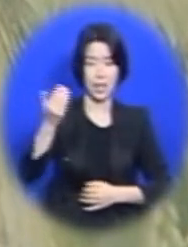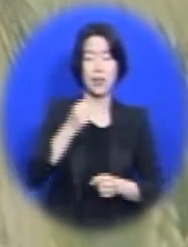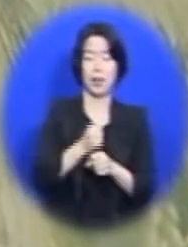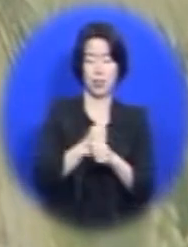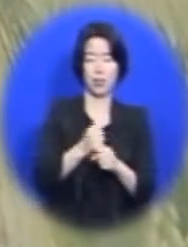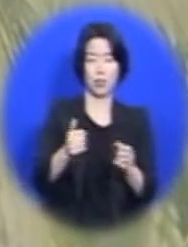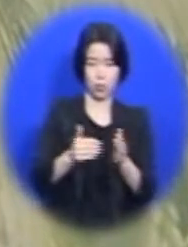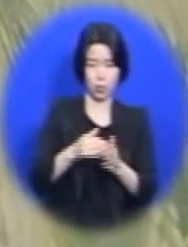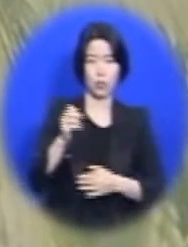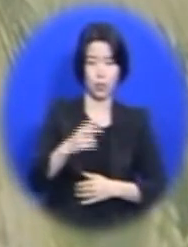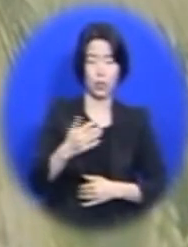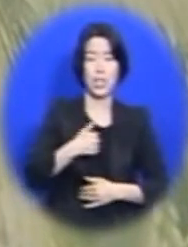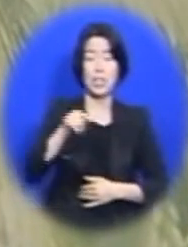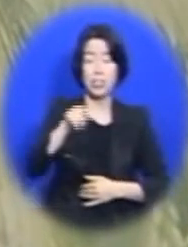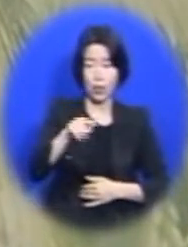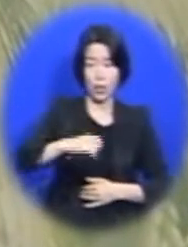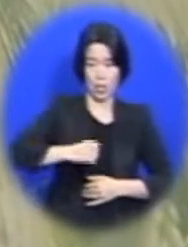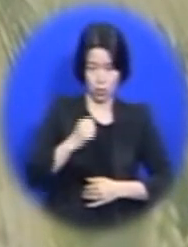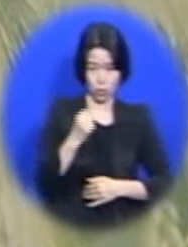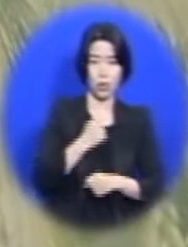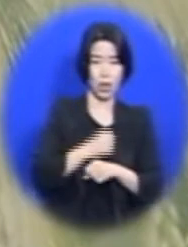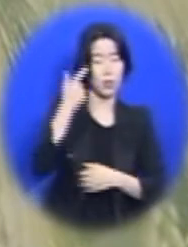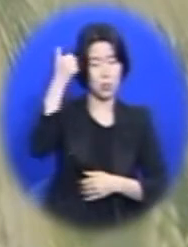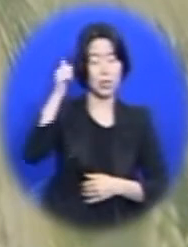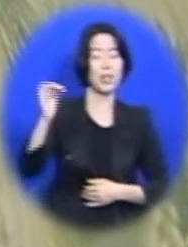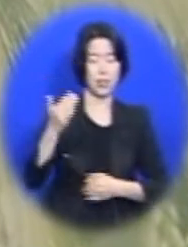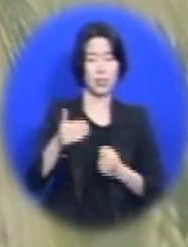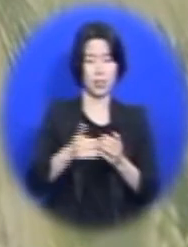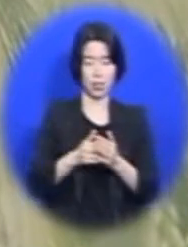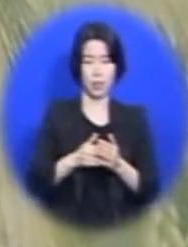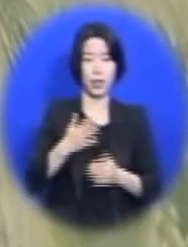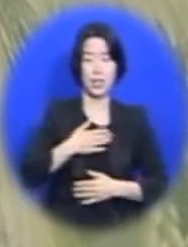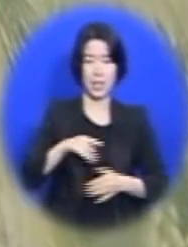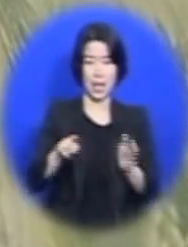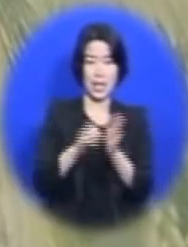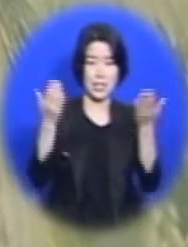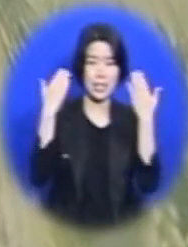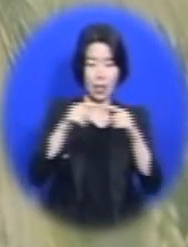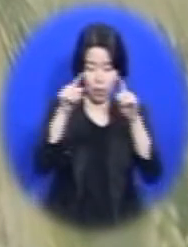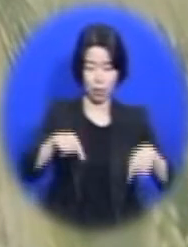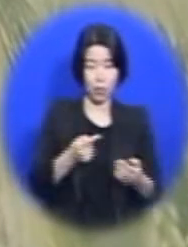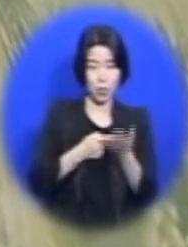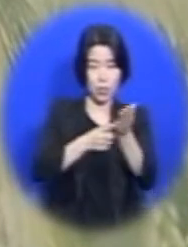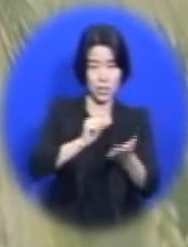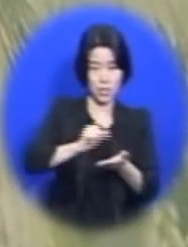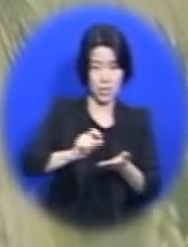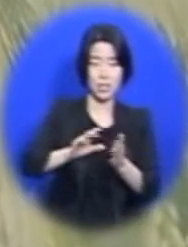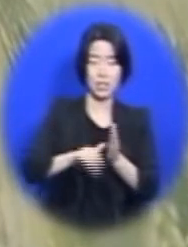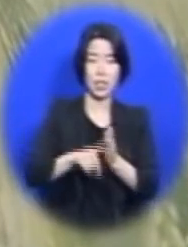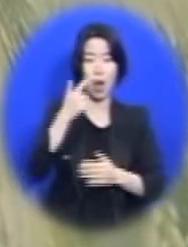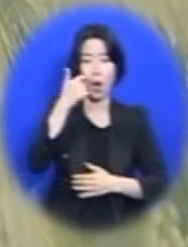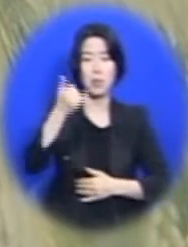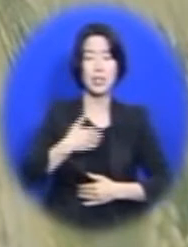만들었고, 저는 거기에 순종해서 목사가 된 겁니다. 제가 신학교 원서를 쓸때 저희 어머님이 저에게